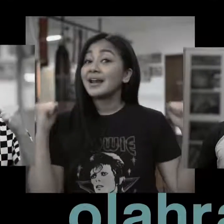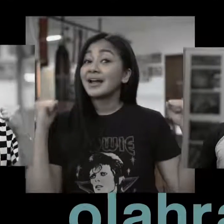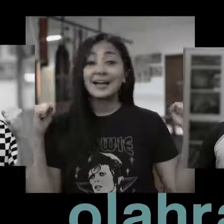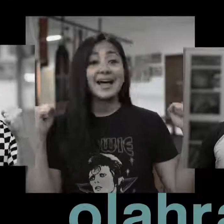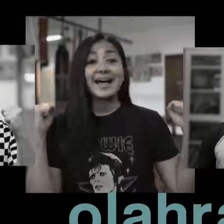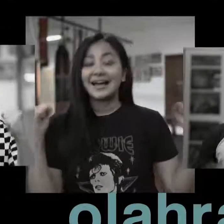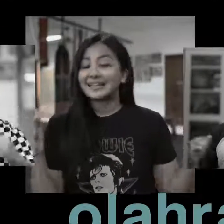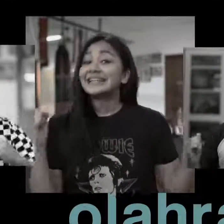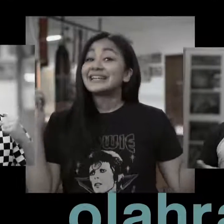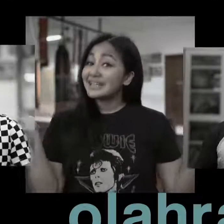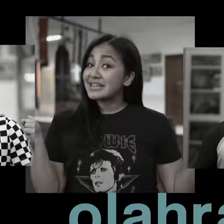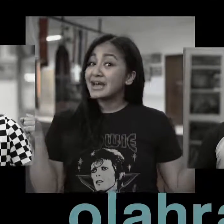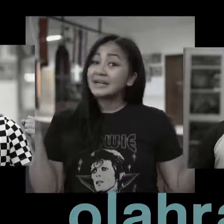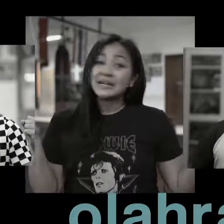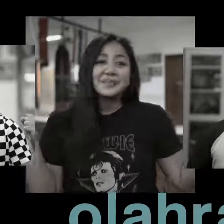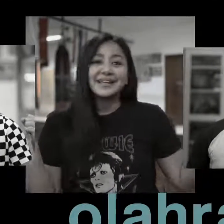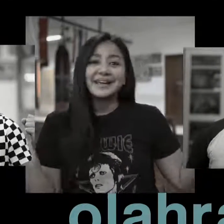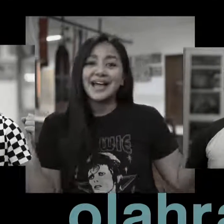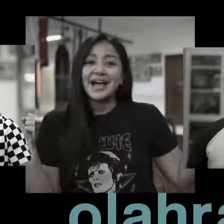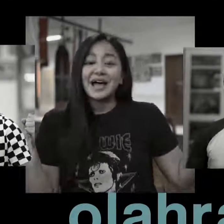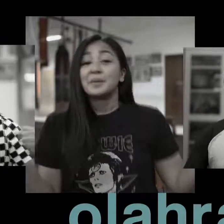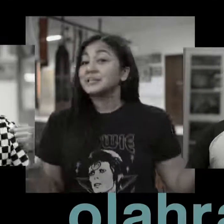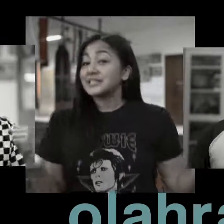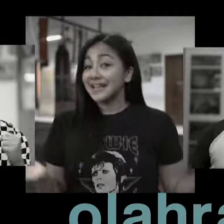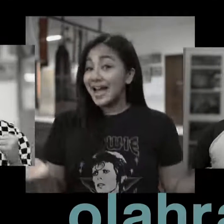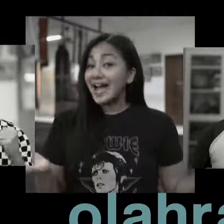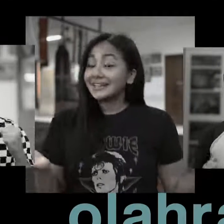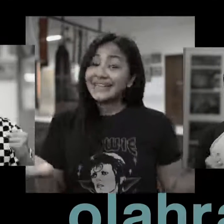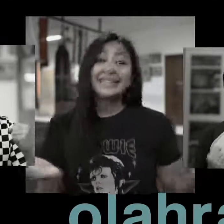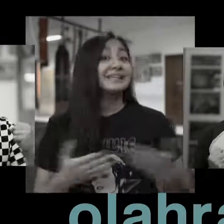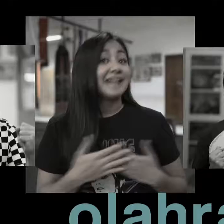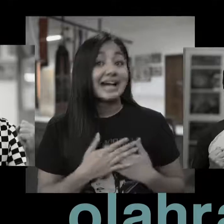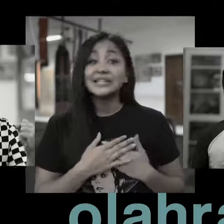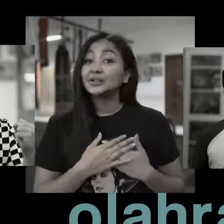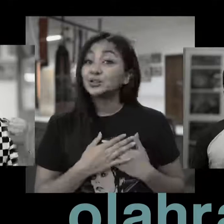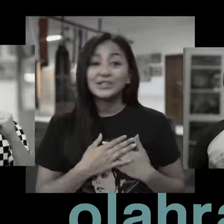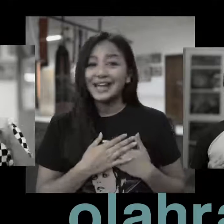Terima kasih. Terima kasih.